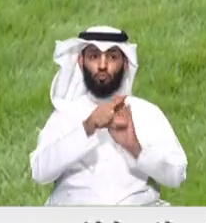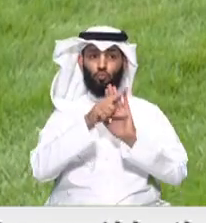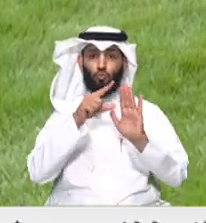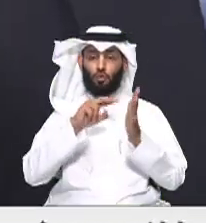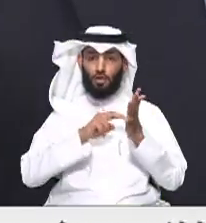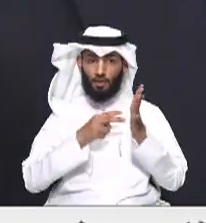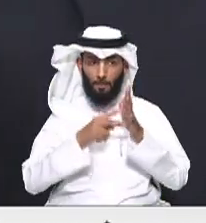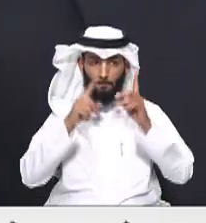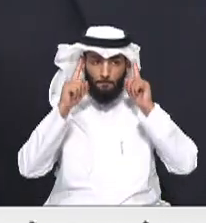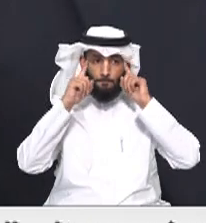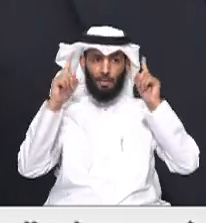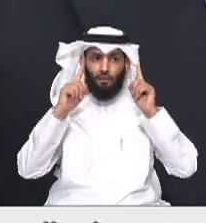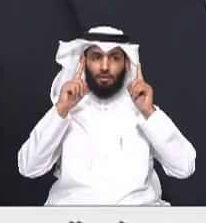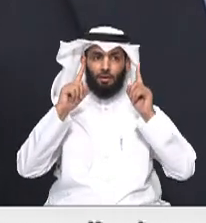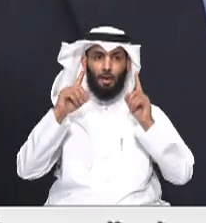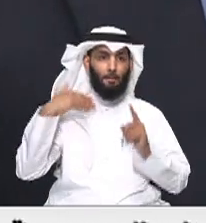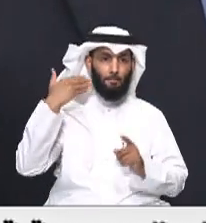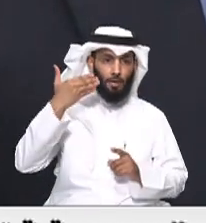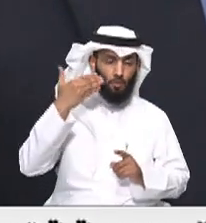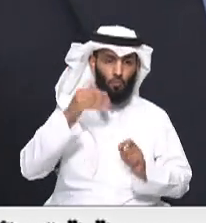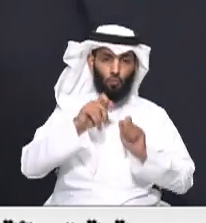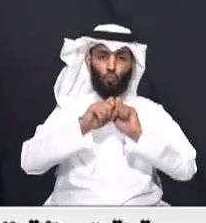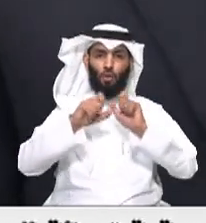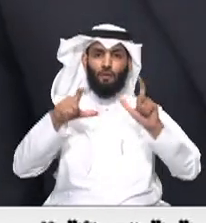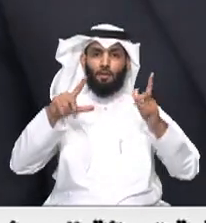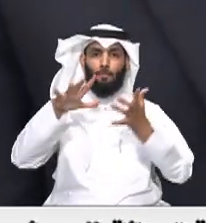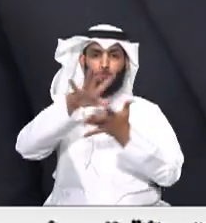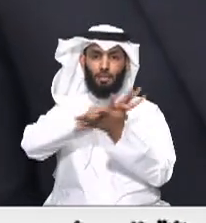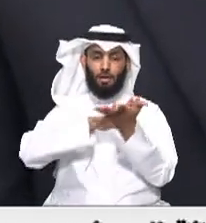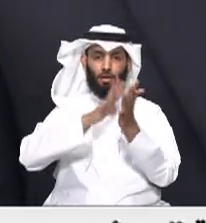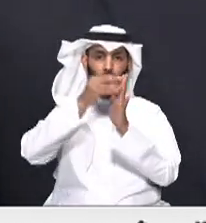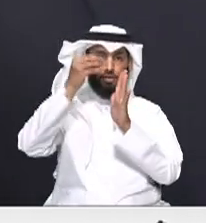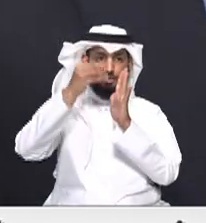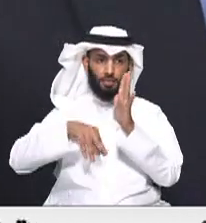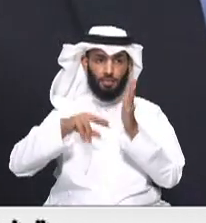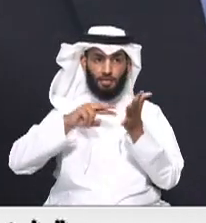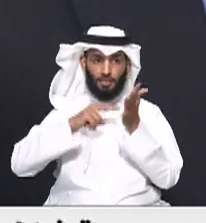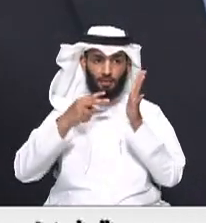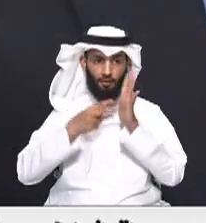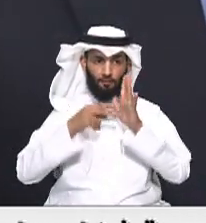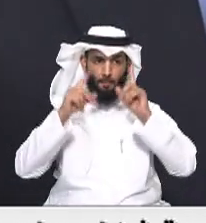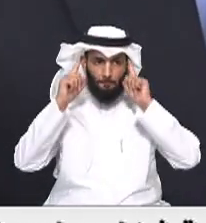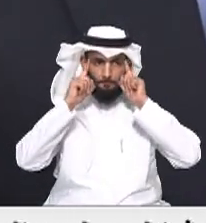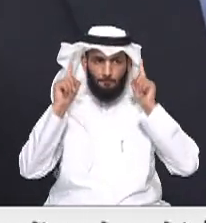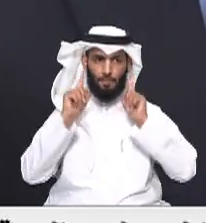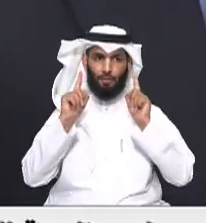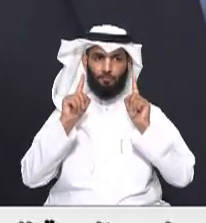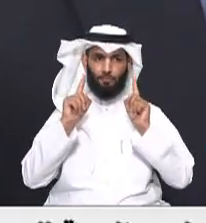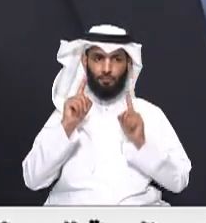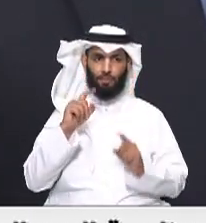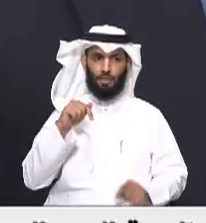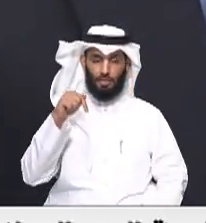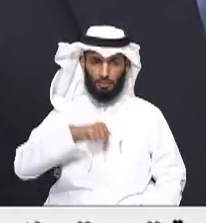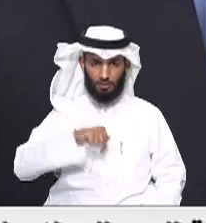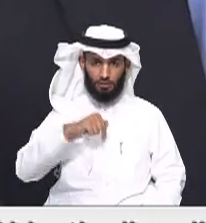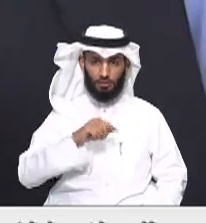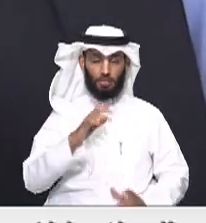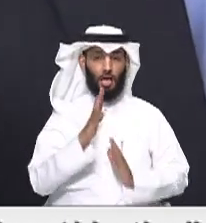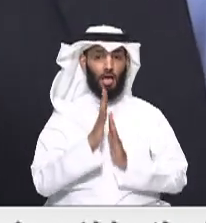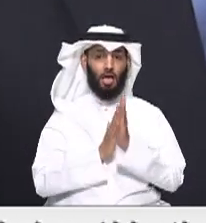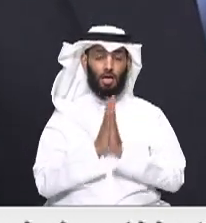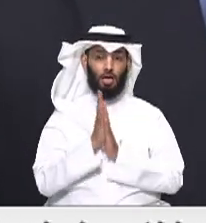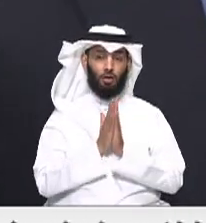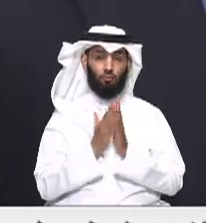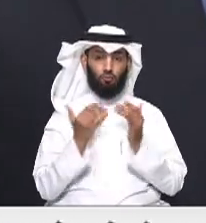الشكل الذي ستخرج به هذه المنظومة بعد إصلاحها. فلذلك من باب الحرص الشديد